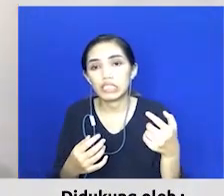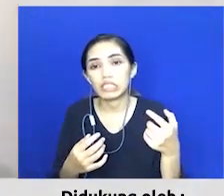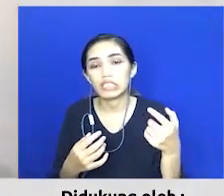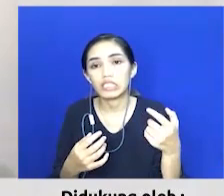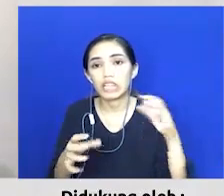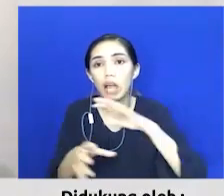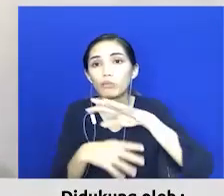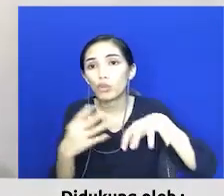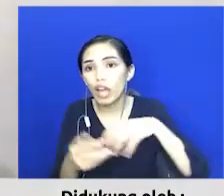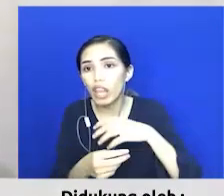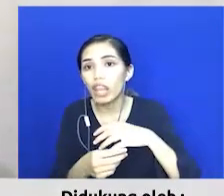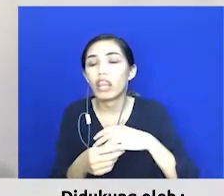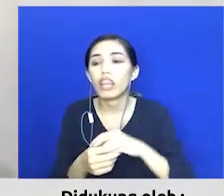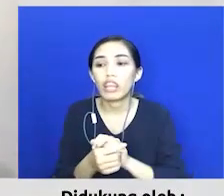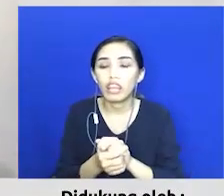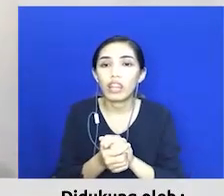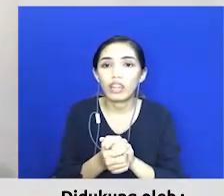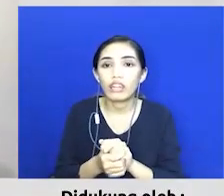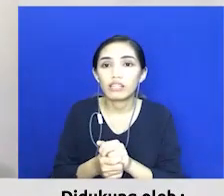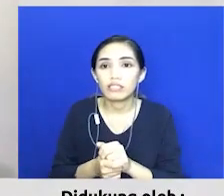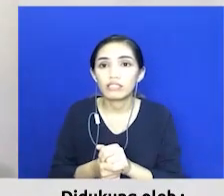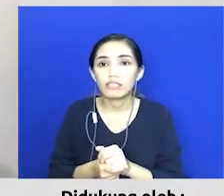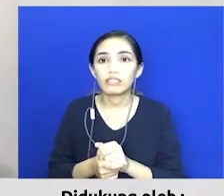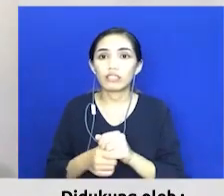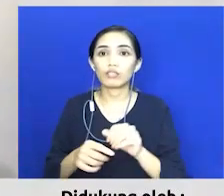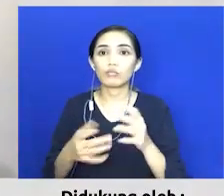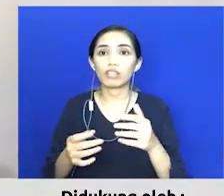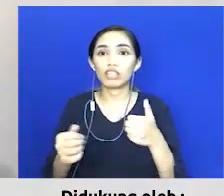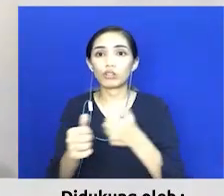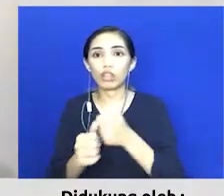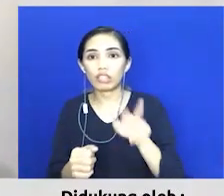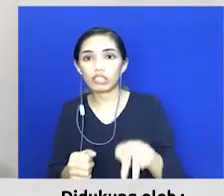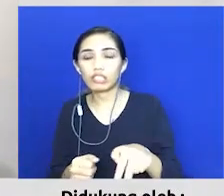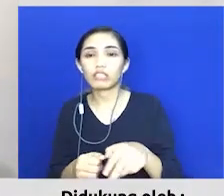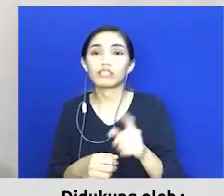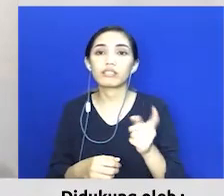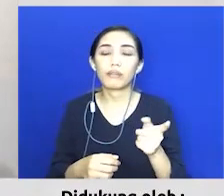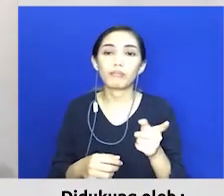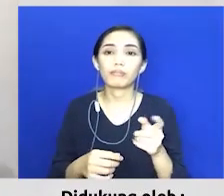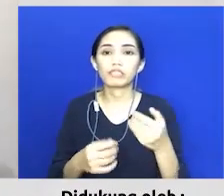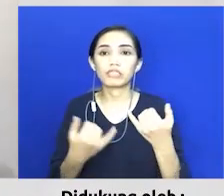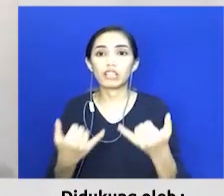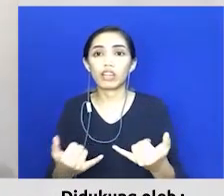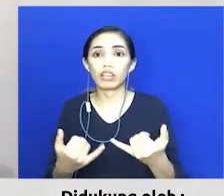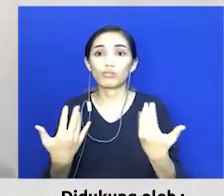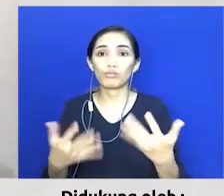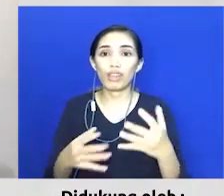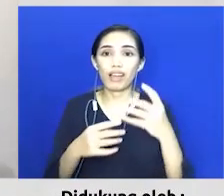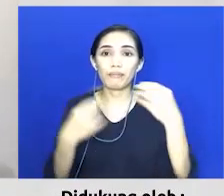digabungkan kan ya. Nah, ya, saya tidak ikut lagi karena ya sekarang sudah pensiun,